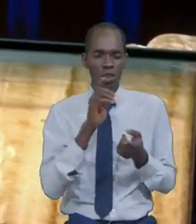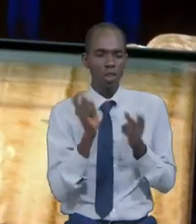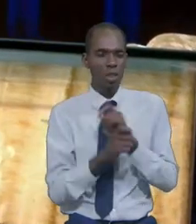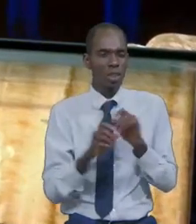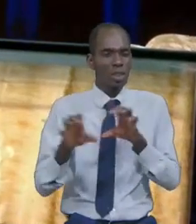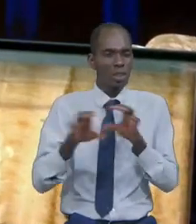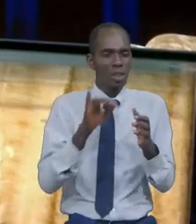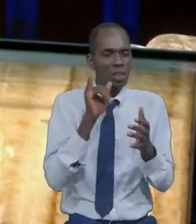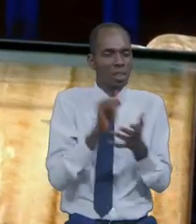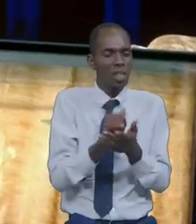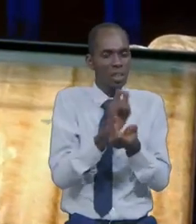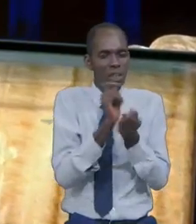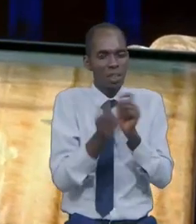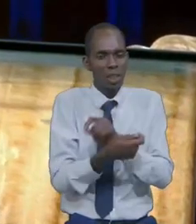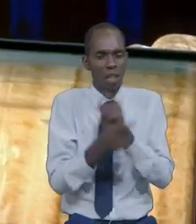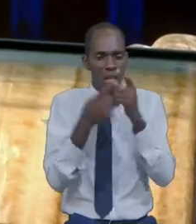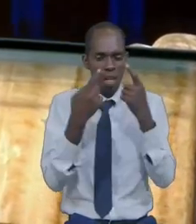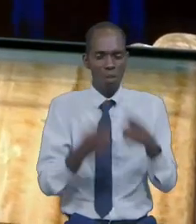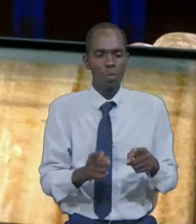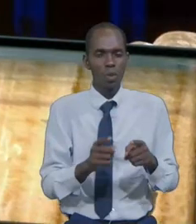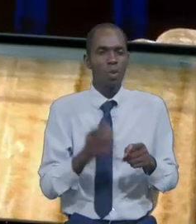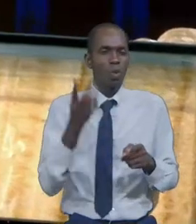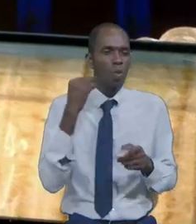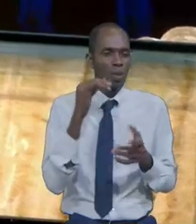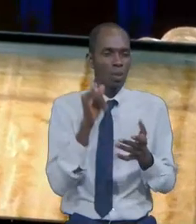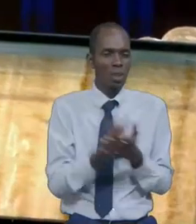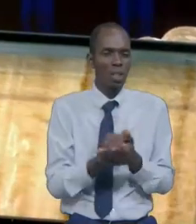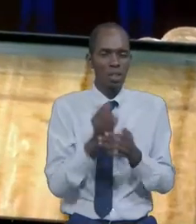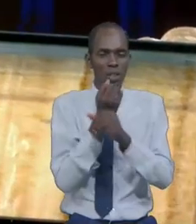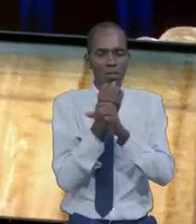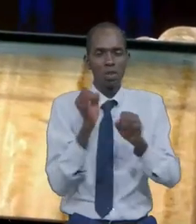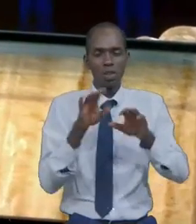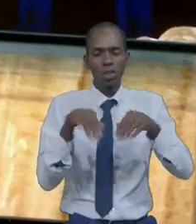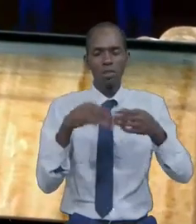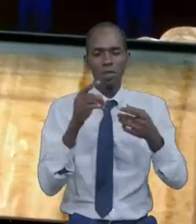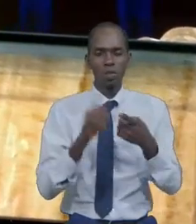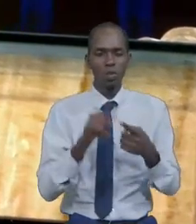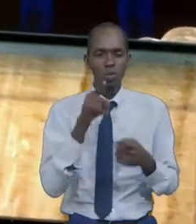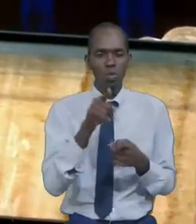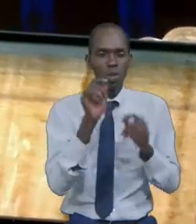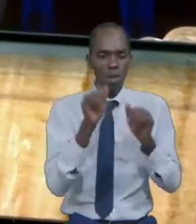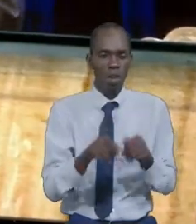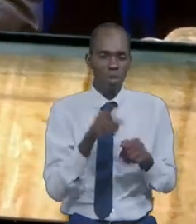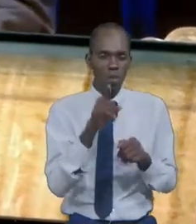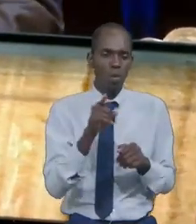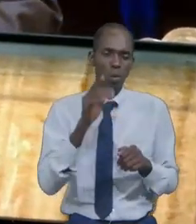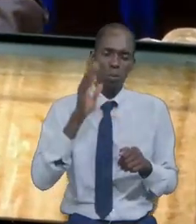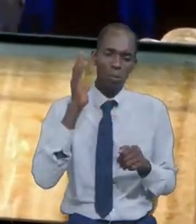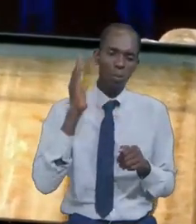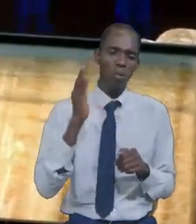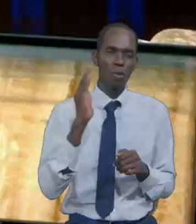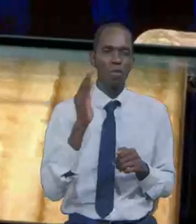cette transformation a lieu? Est-ce que le salut là t'a été donné? Est-ce que tu peux rendre